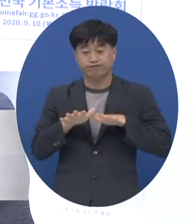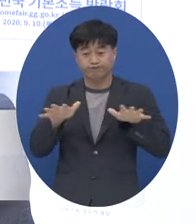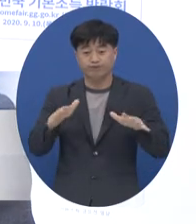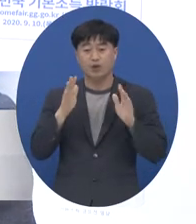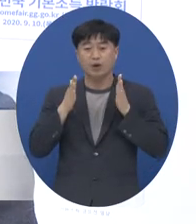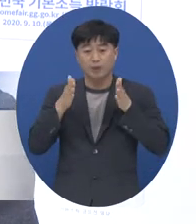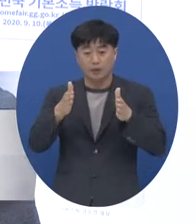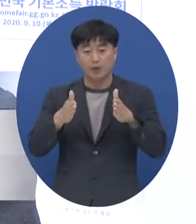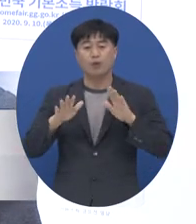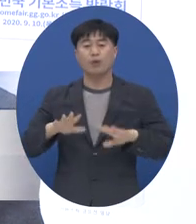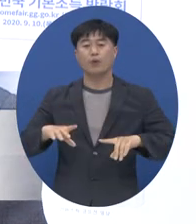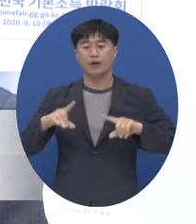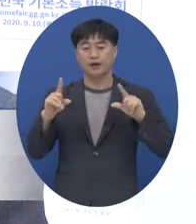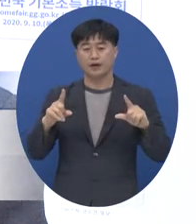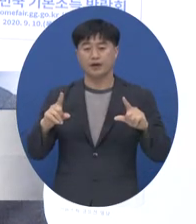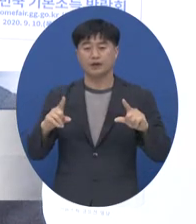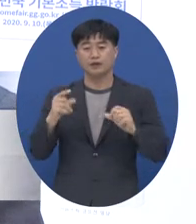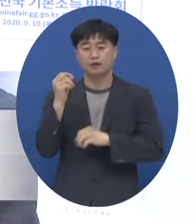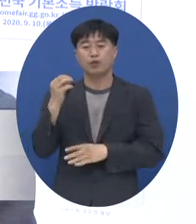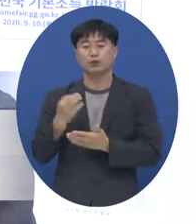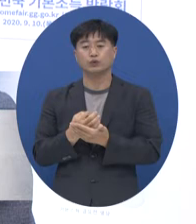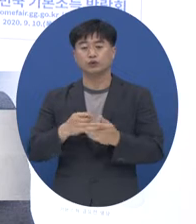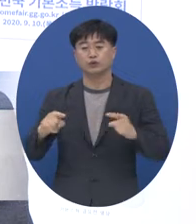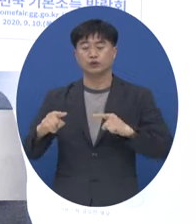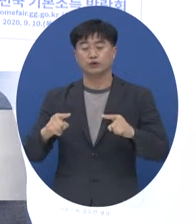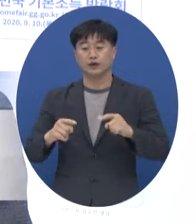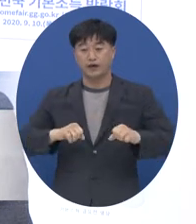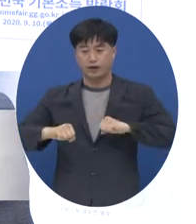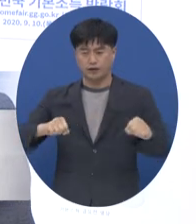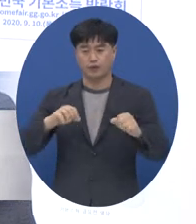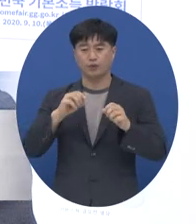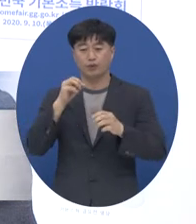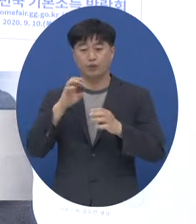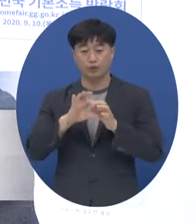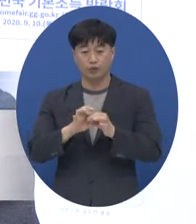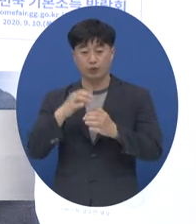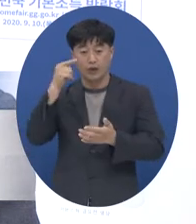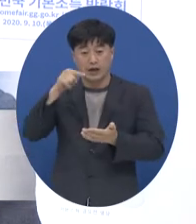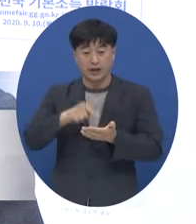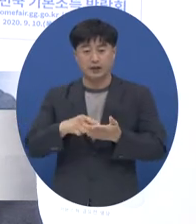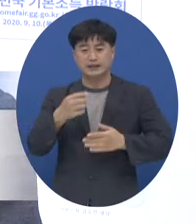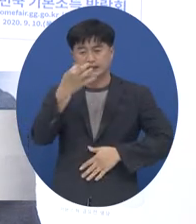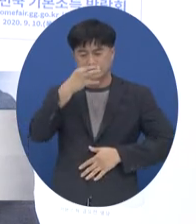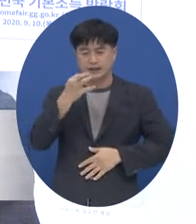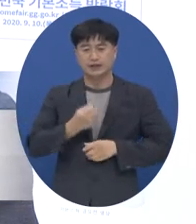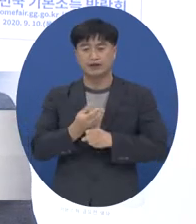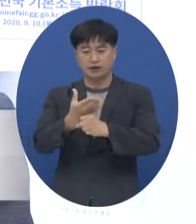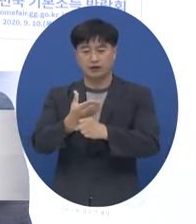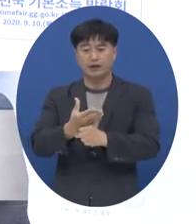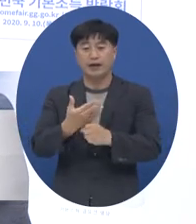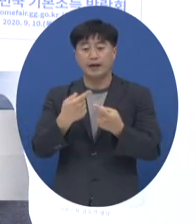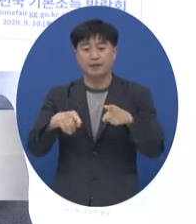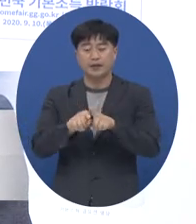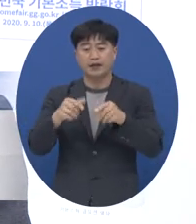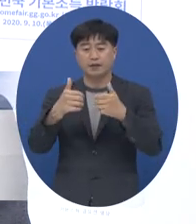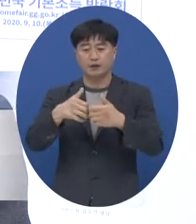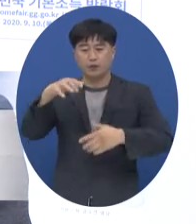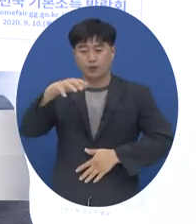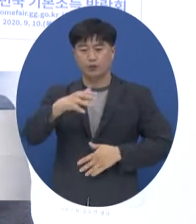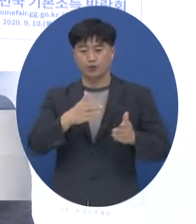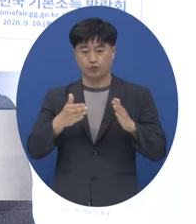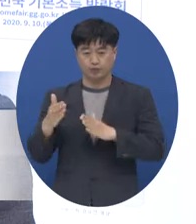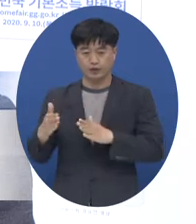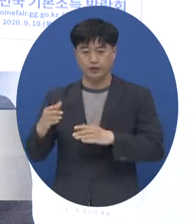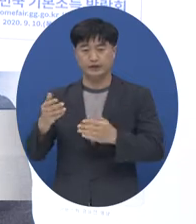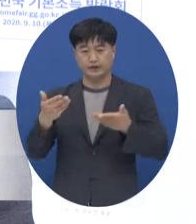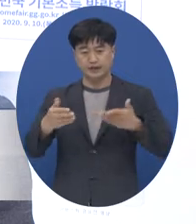구성되어 따면 올해 박람회는 기본소득 정책 의 실행을 통해 확인 는 정책의 효과를 알리고 함께 더러 아름다움을